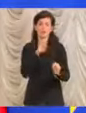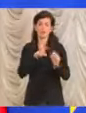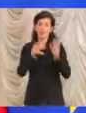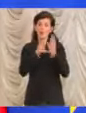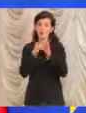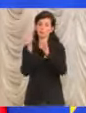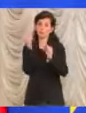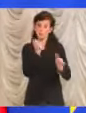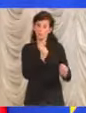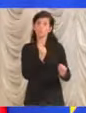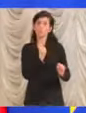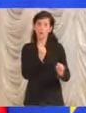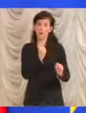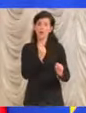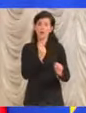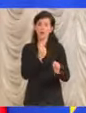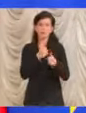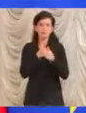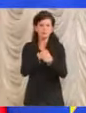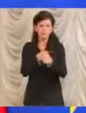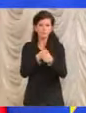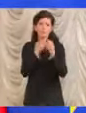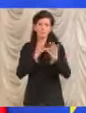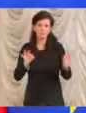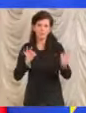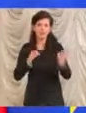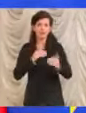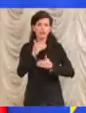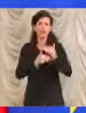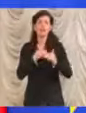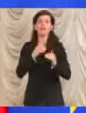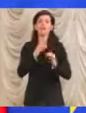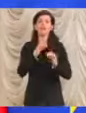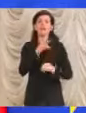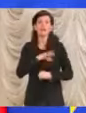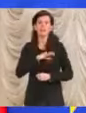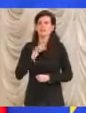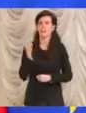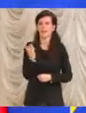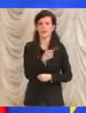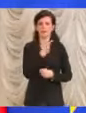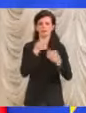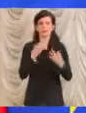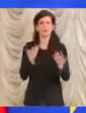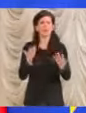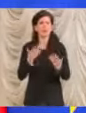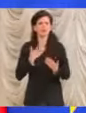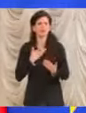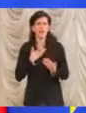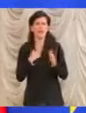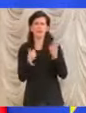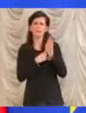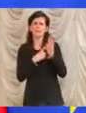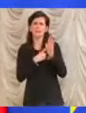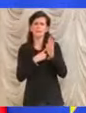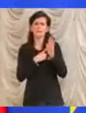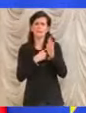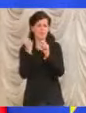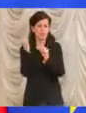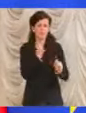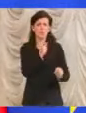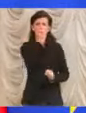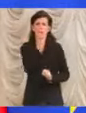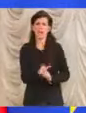contemperare i vari interessi in gioco perché nella costituzione ci sono i diritti fondamentali della persona alcuni dei quali vengono in